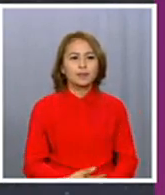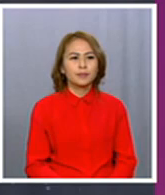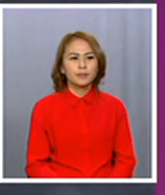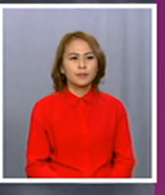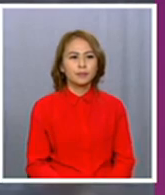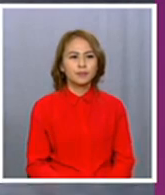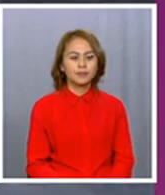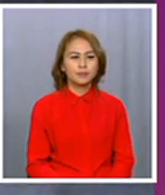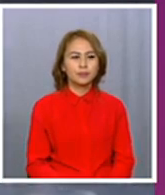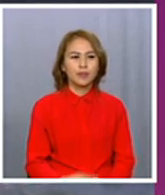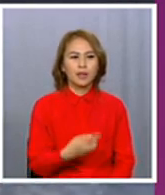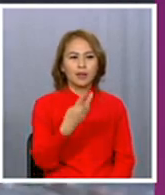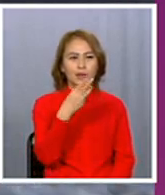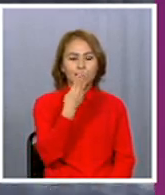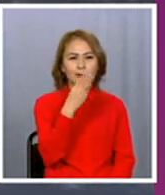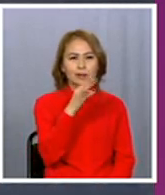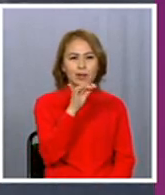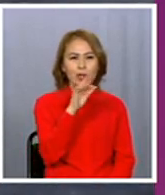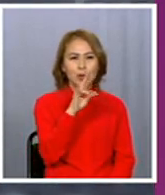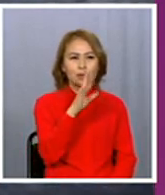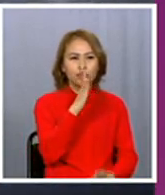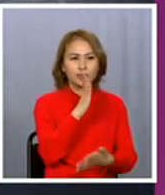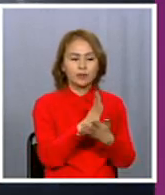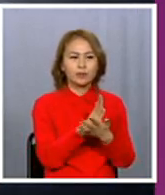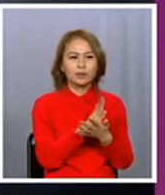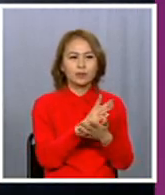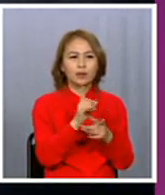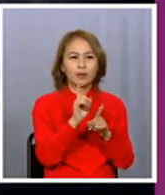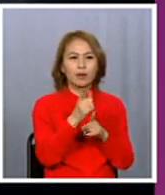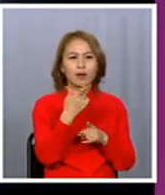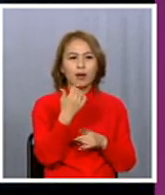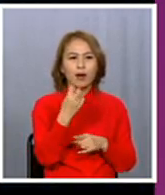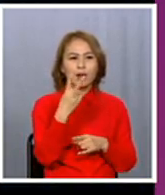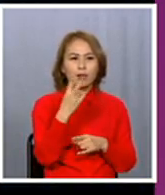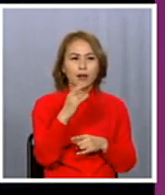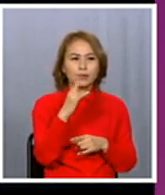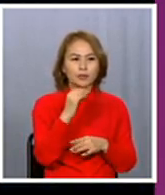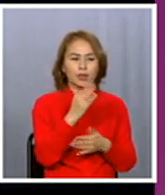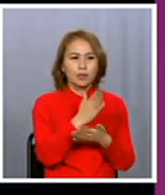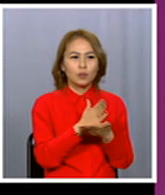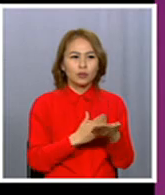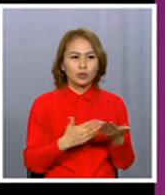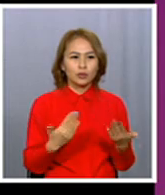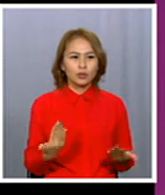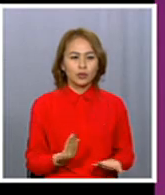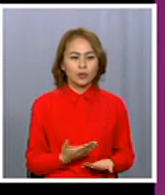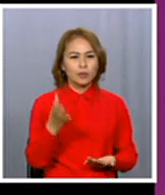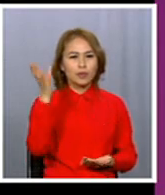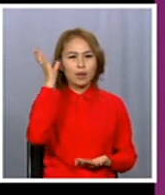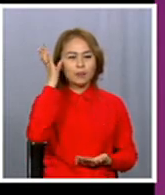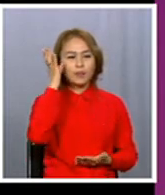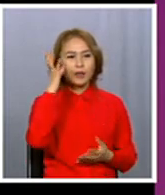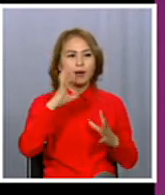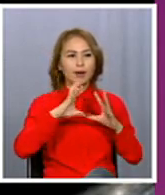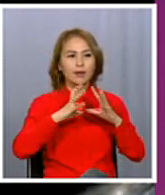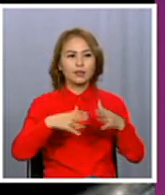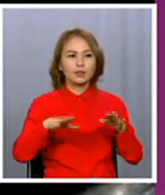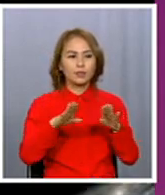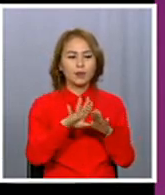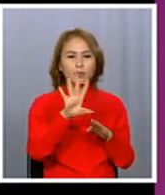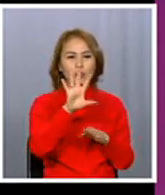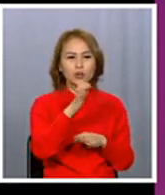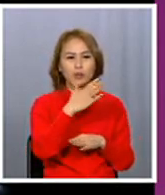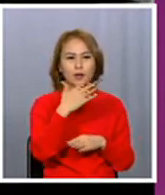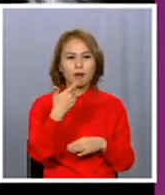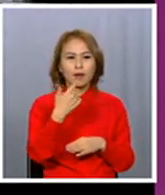Біз триллионнан астам жұлдыздар бар. Құс жолы галактикасының бір бөлшегінде тұрамыз. Ғалымдар ғарыш әлемінде 500-ден астам